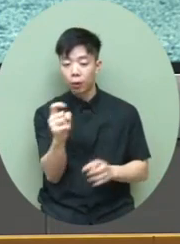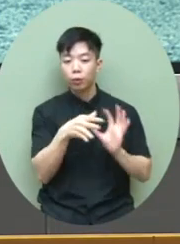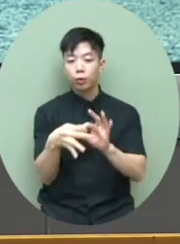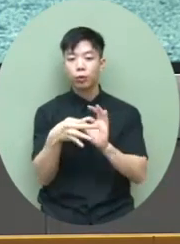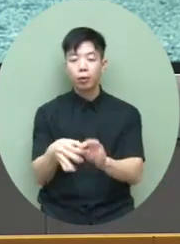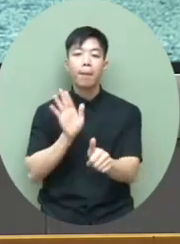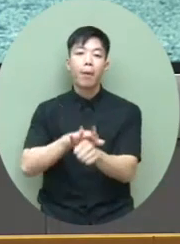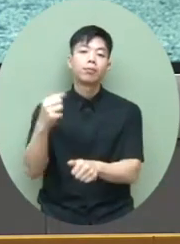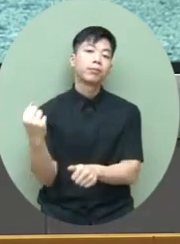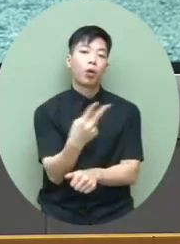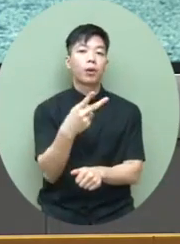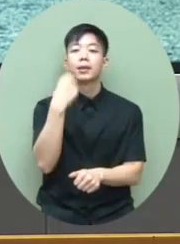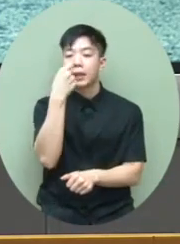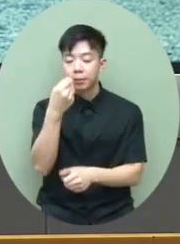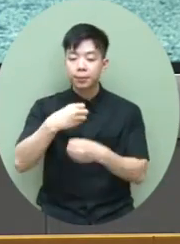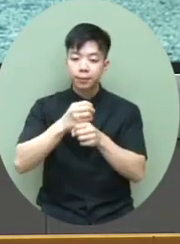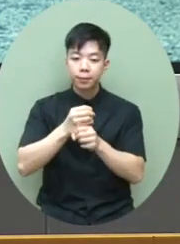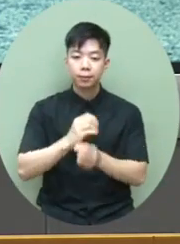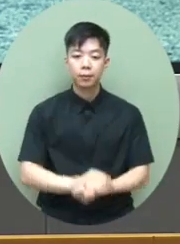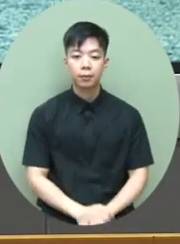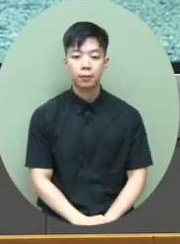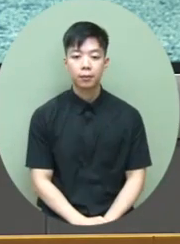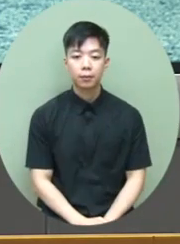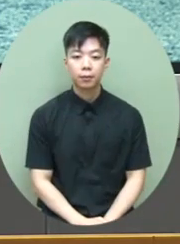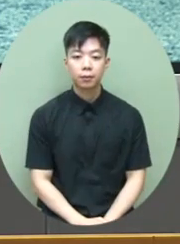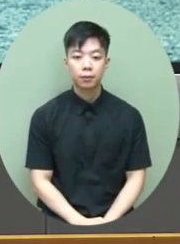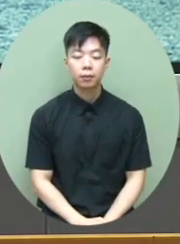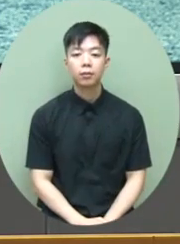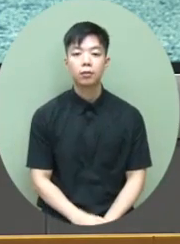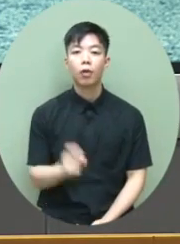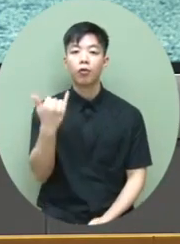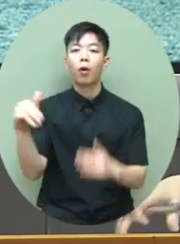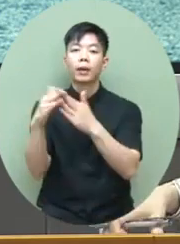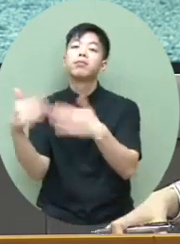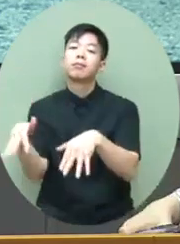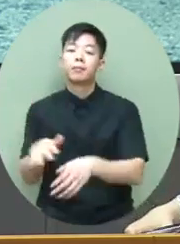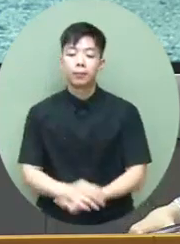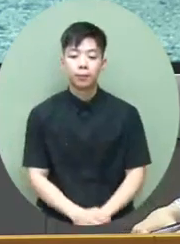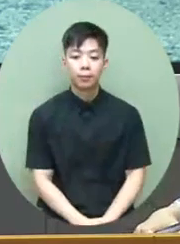一次檢查。我翻咗屋企啊，應該。